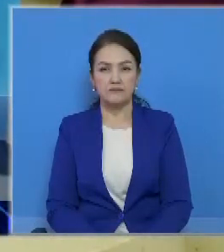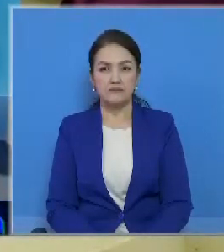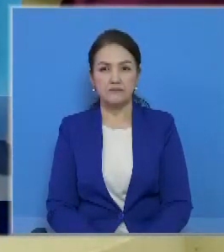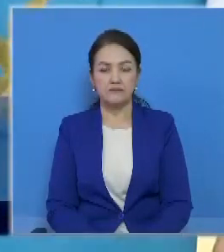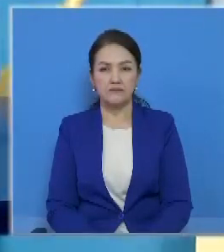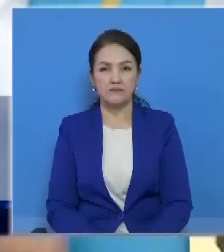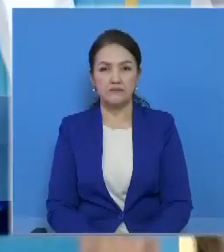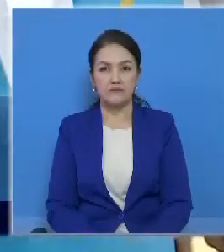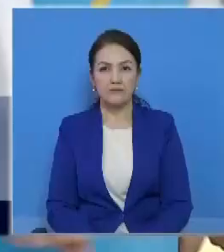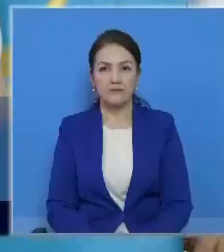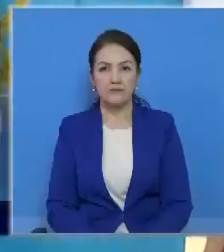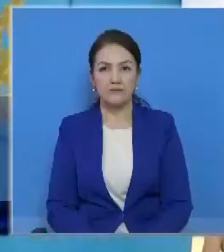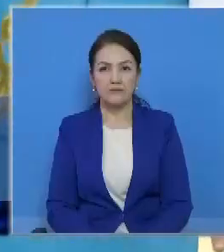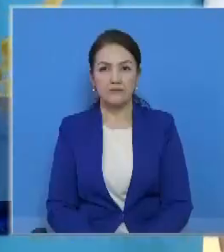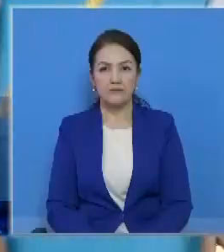телеканалактобе